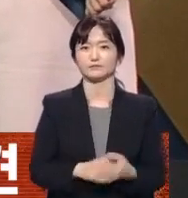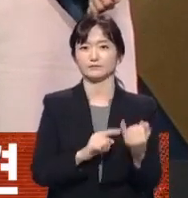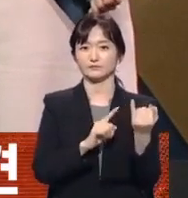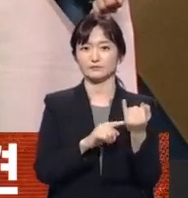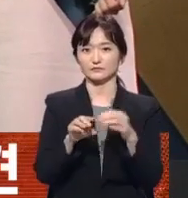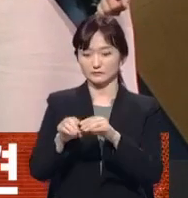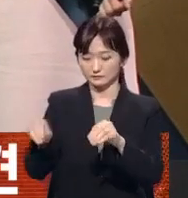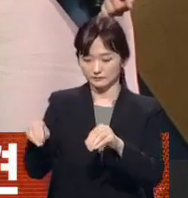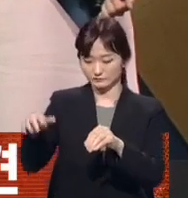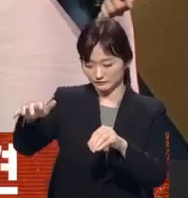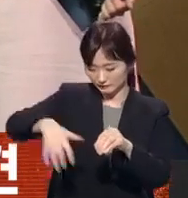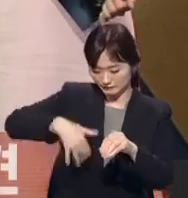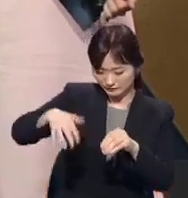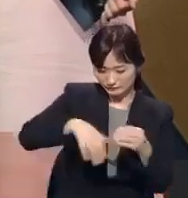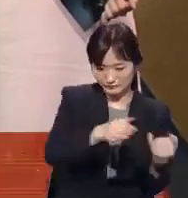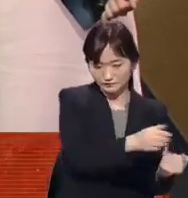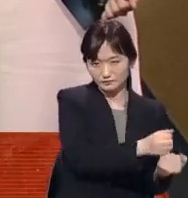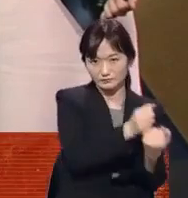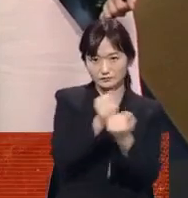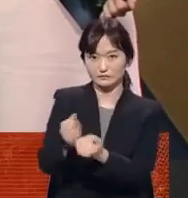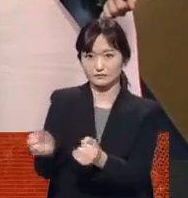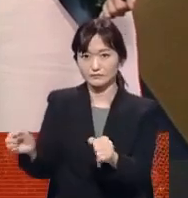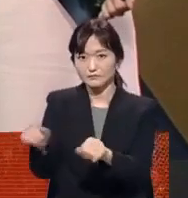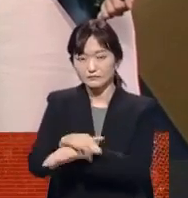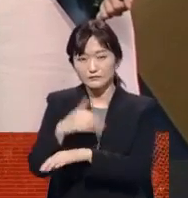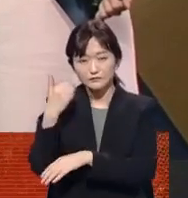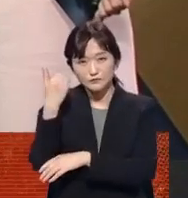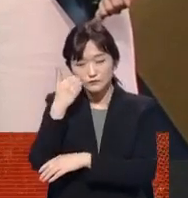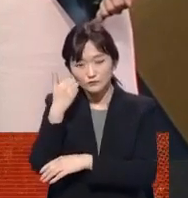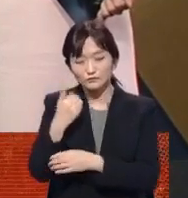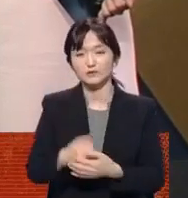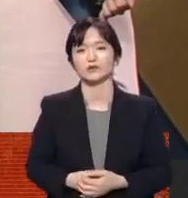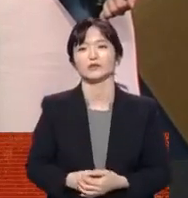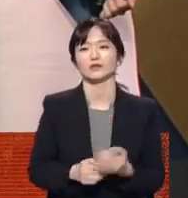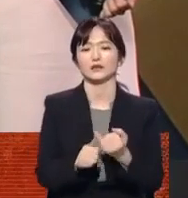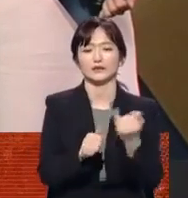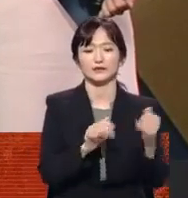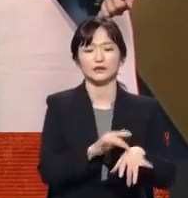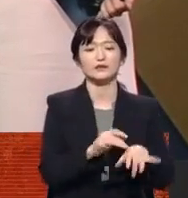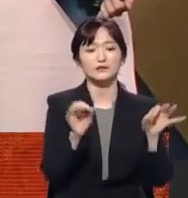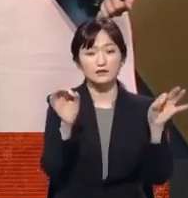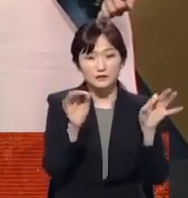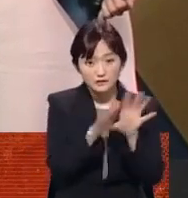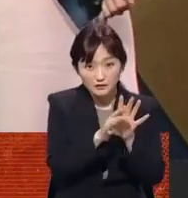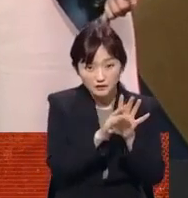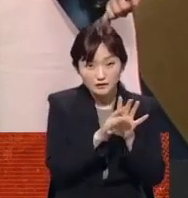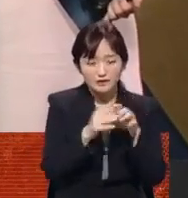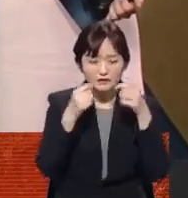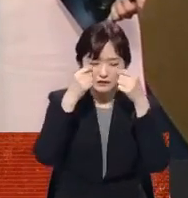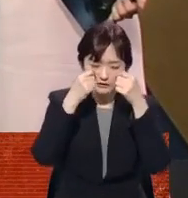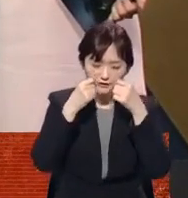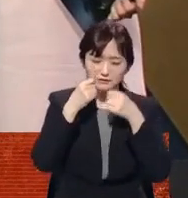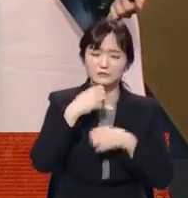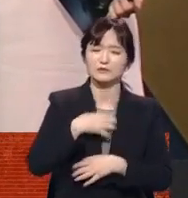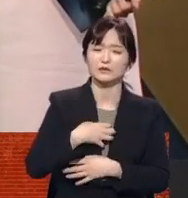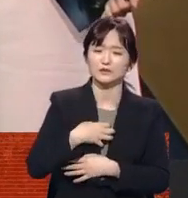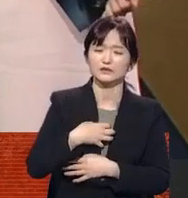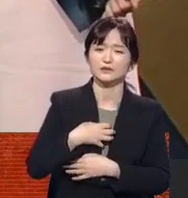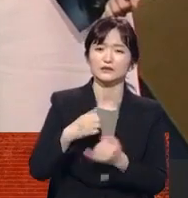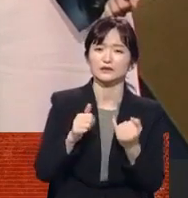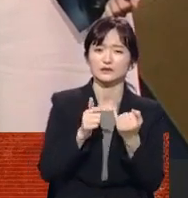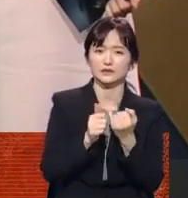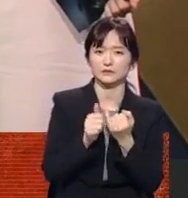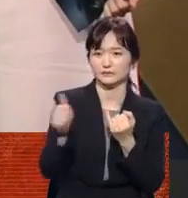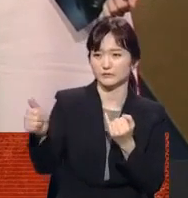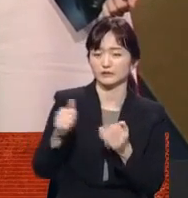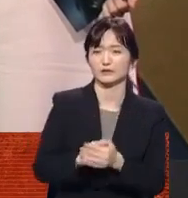여성을 땅에 묻은 범인은 다름 아닌 아내가 실종됐다며 슬퍼하던 남편이었습니다 60대 목회자의 살인